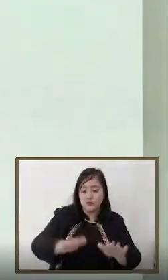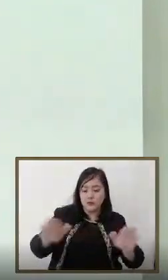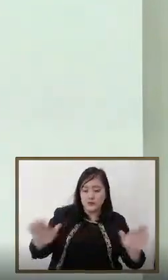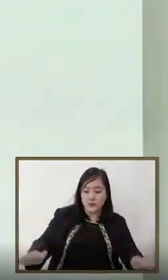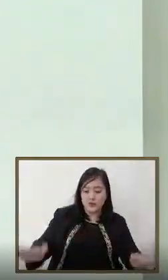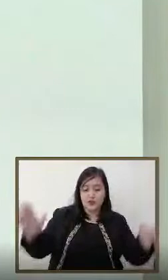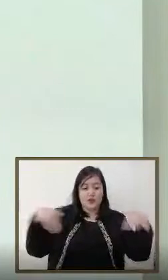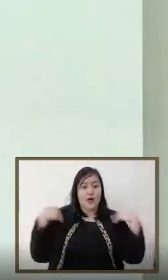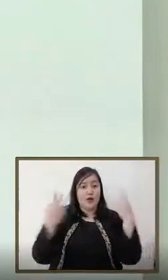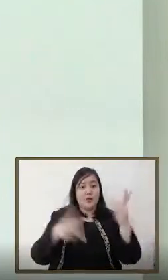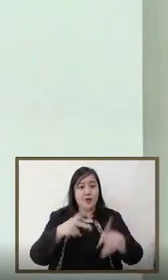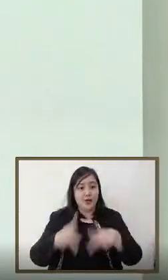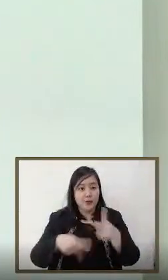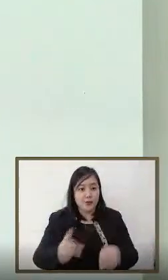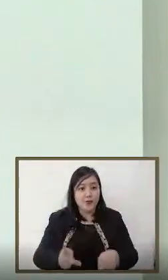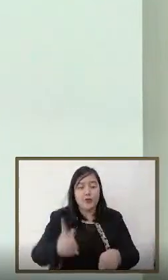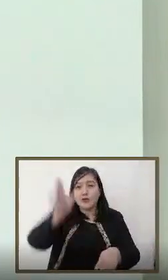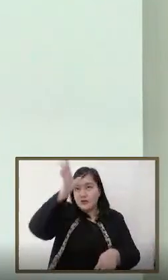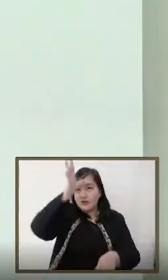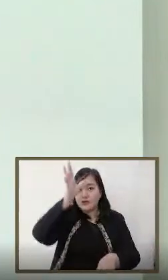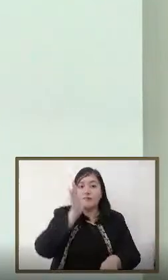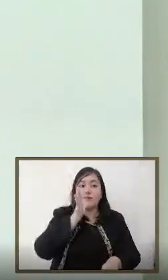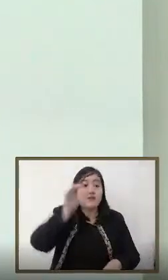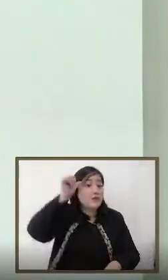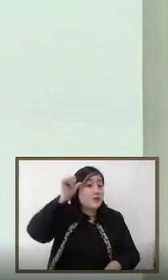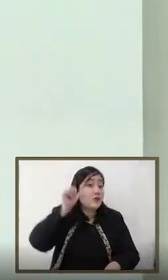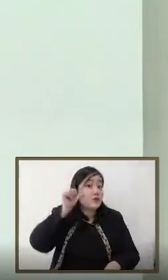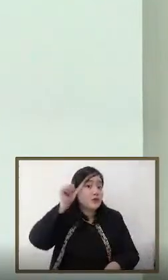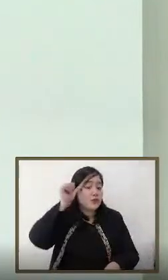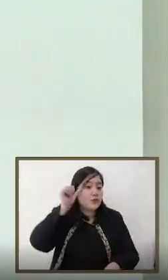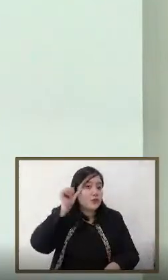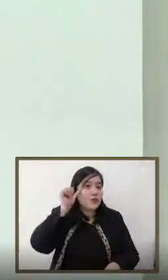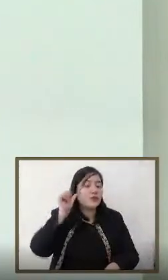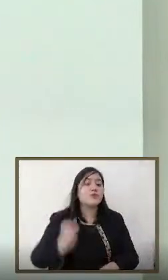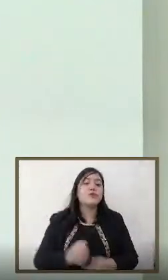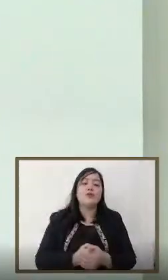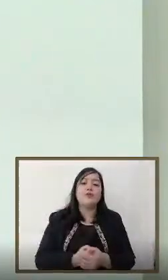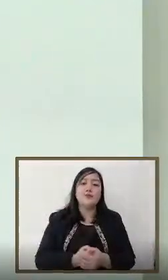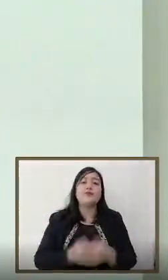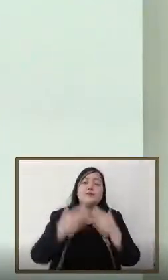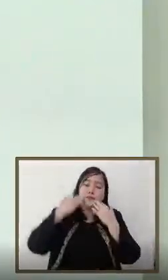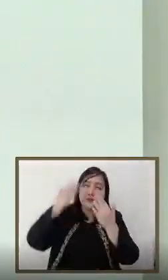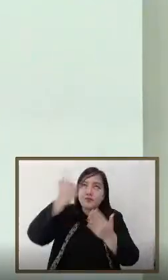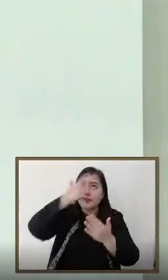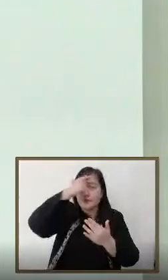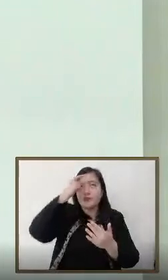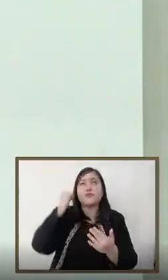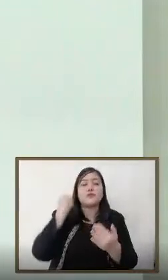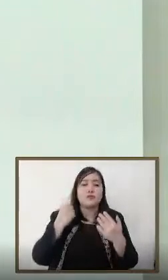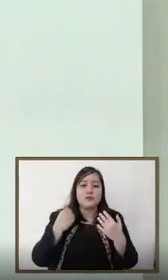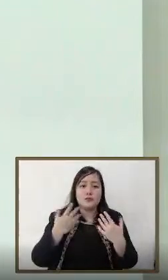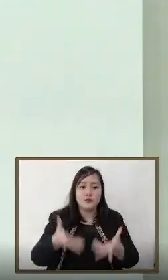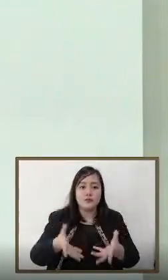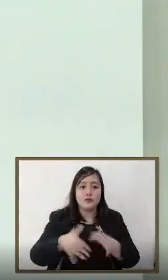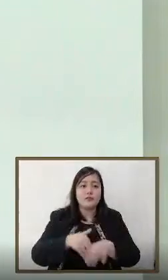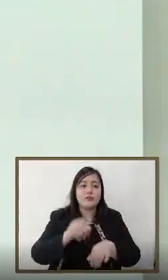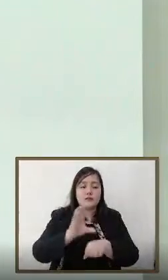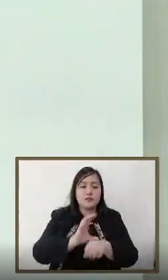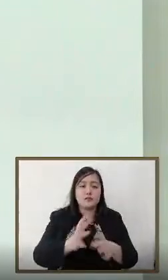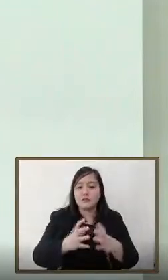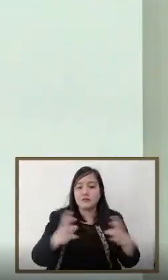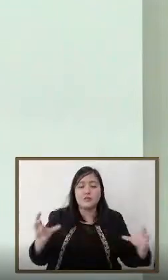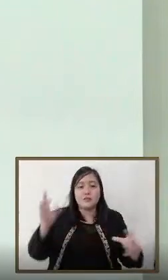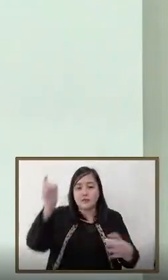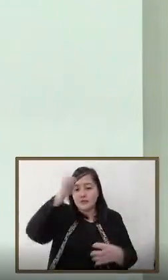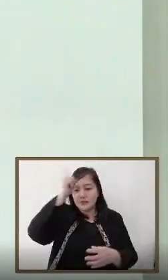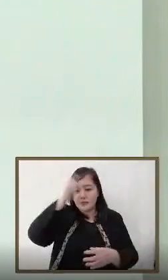makakatanggap. Kaya nagpapasalamat ako sa Panginoon kasi nandito tayo sa ganitong klaseng environment na napaka-overflowing ng wisdom at